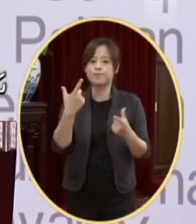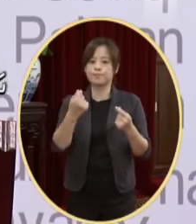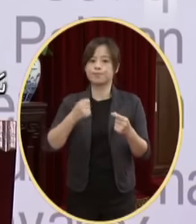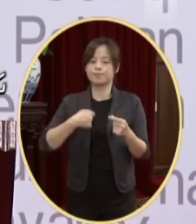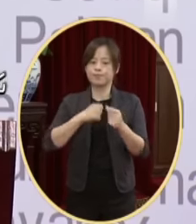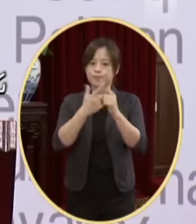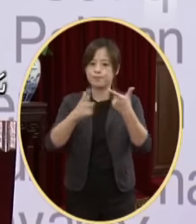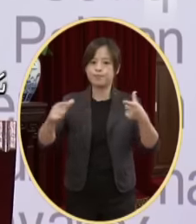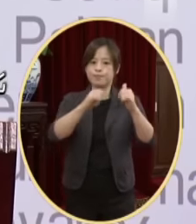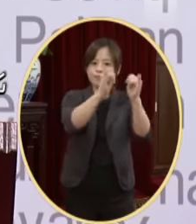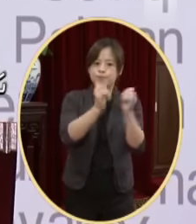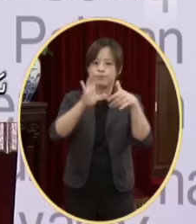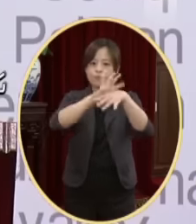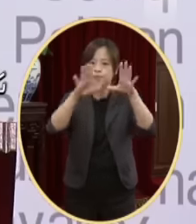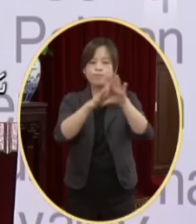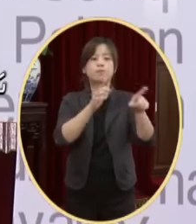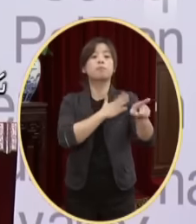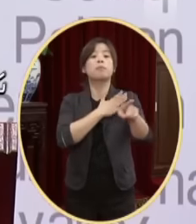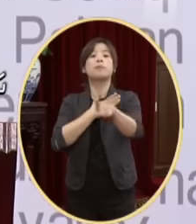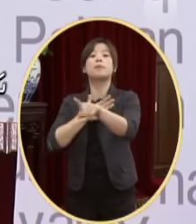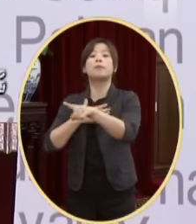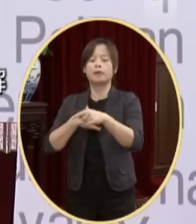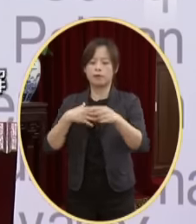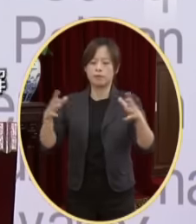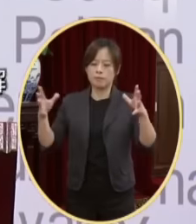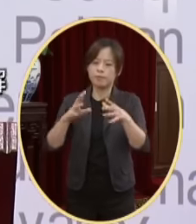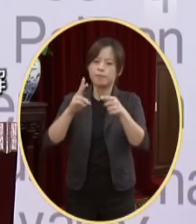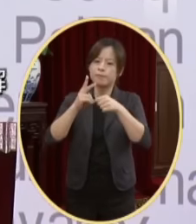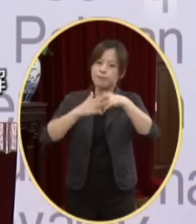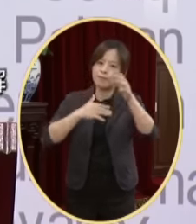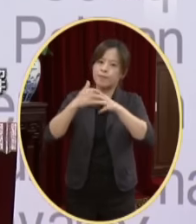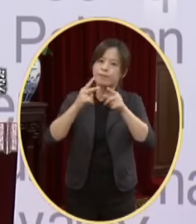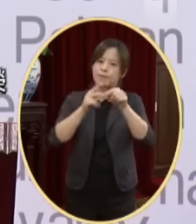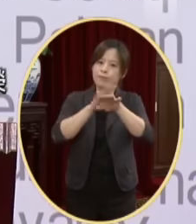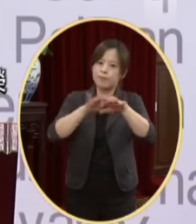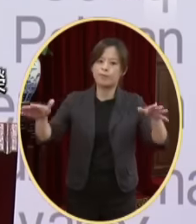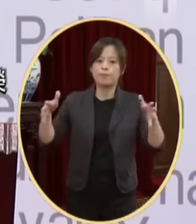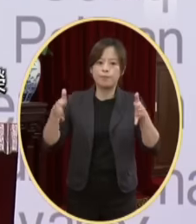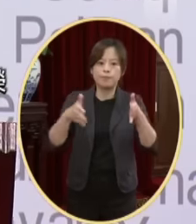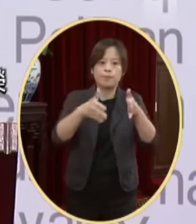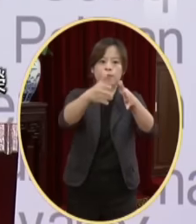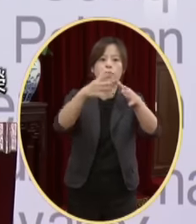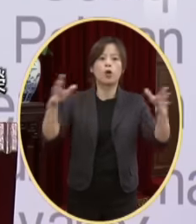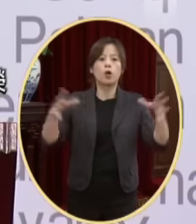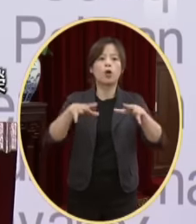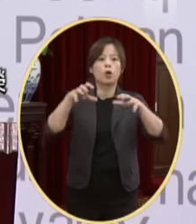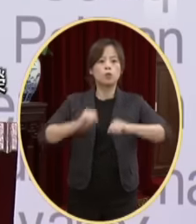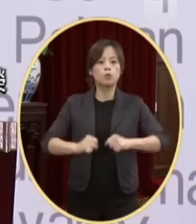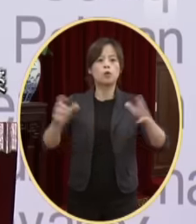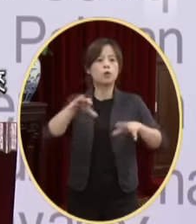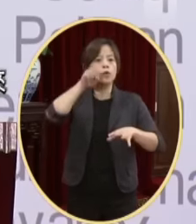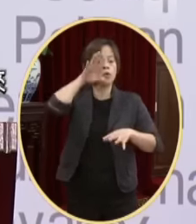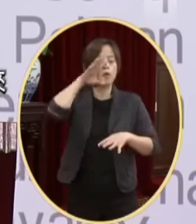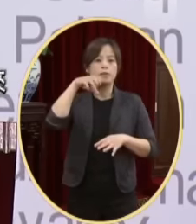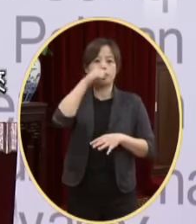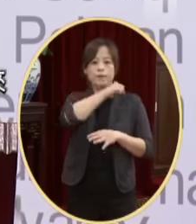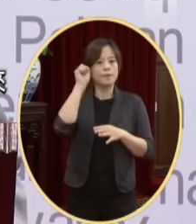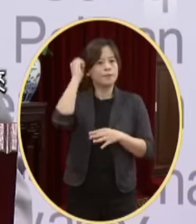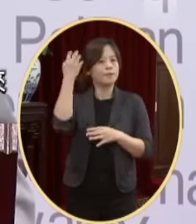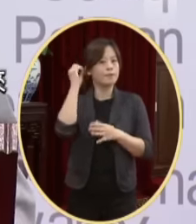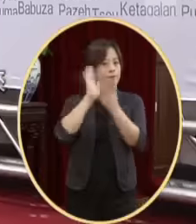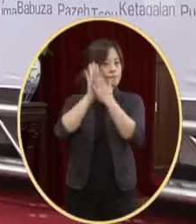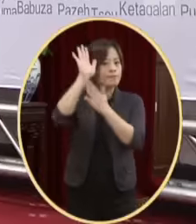我们不同族群的文化，走向和解，走向共存和共荣，走向台湾新的未